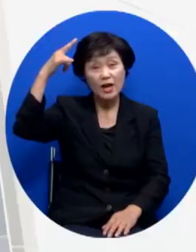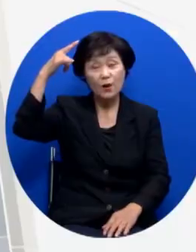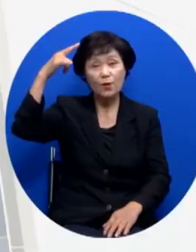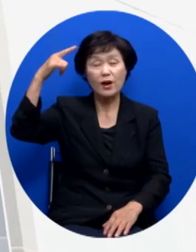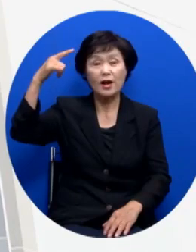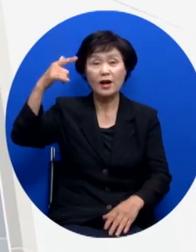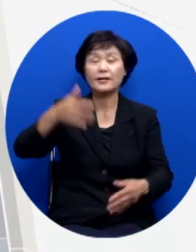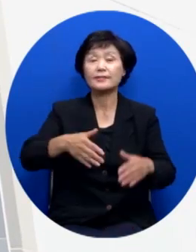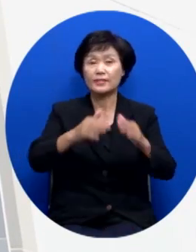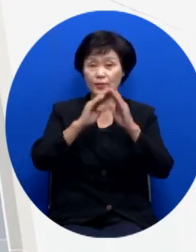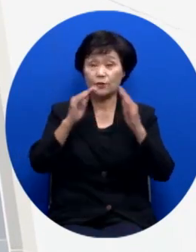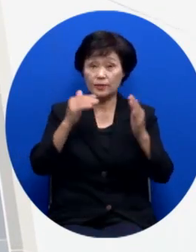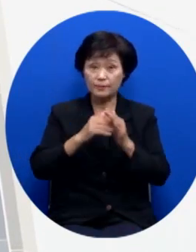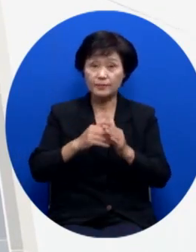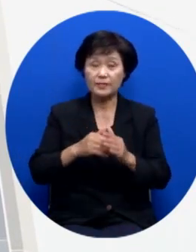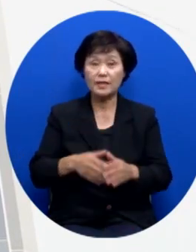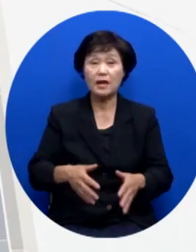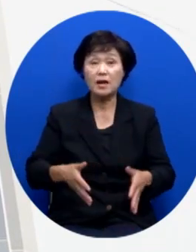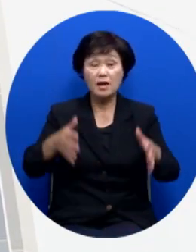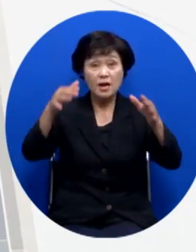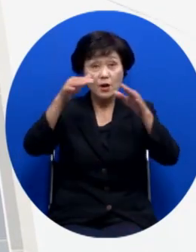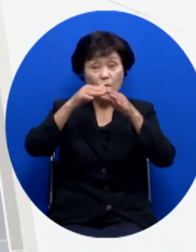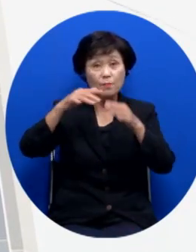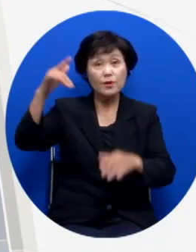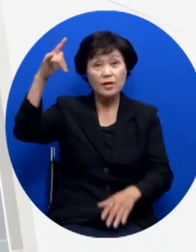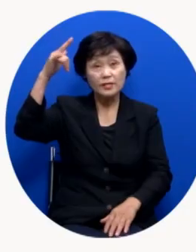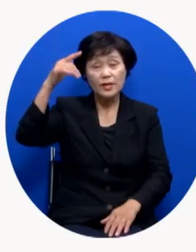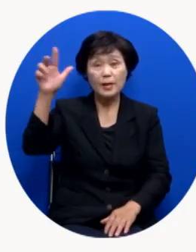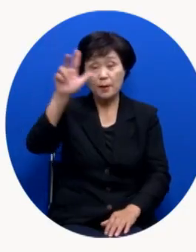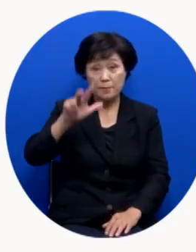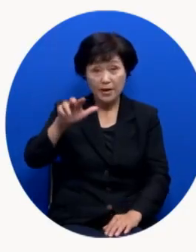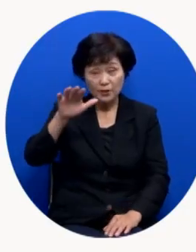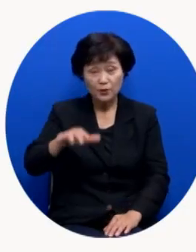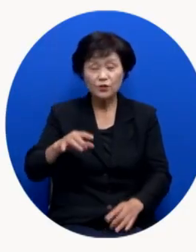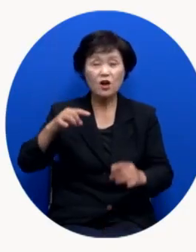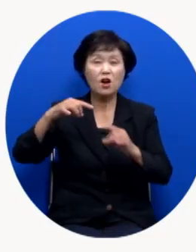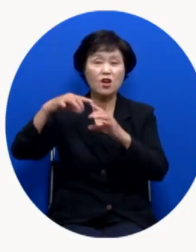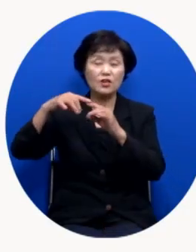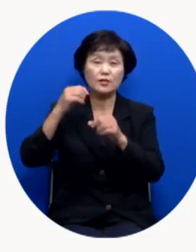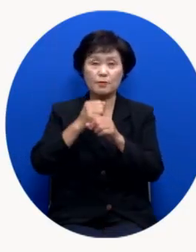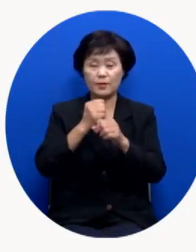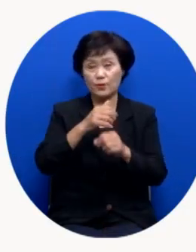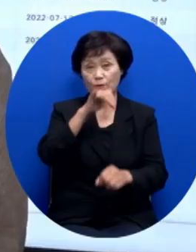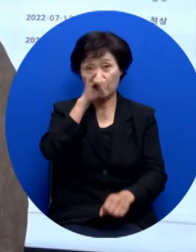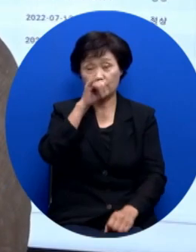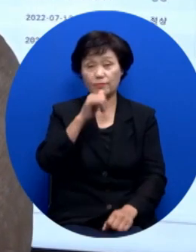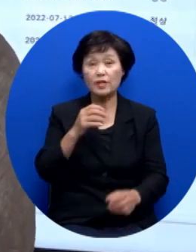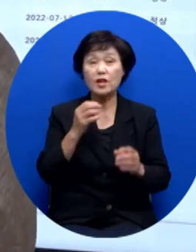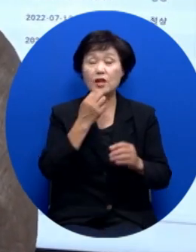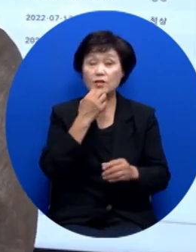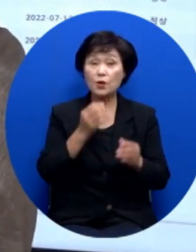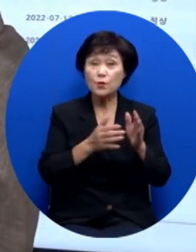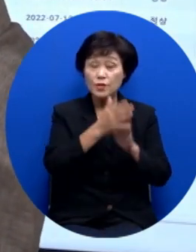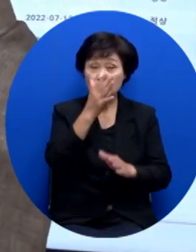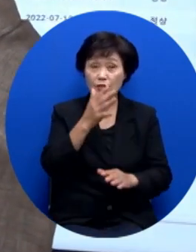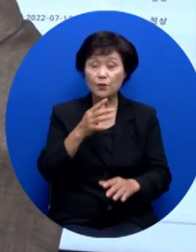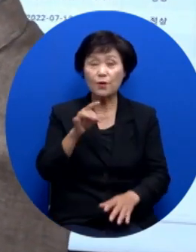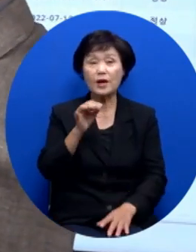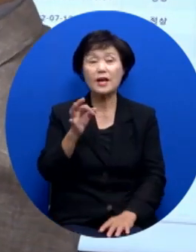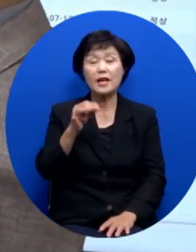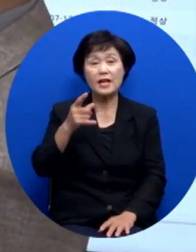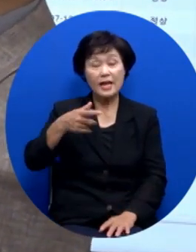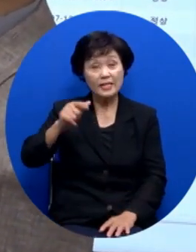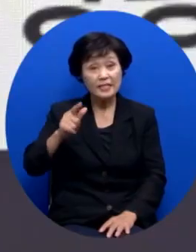외벽 3면에서 건물 일체형 태양광 발전 시스템으로 전기를 생산하는 겁니다. 서울시와 에너지관리공단에서